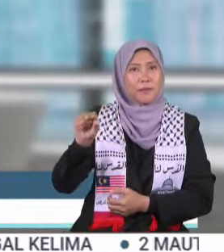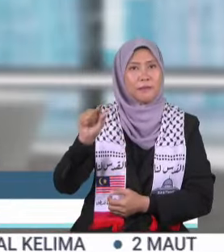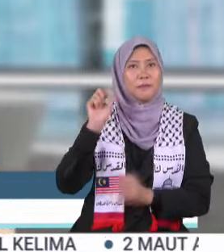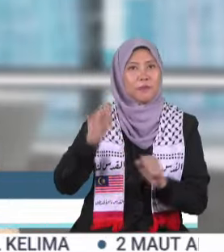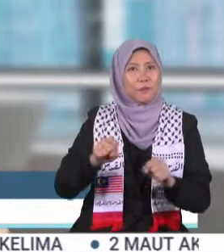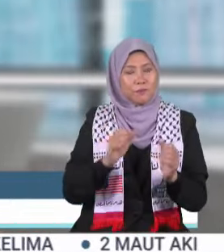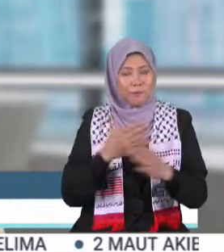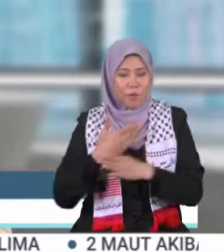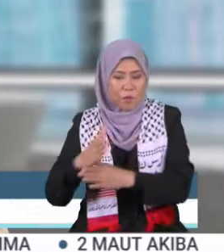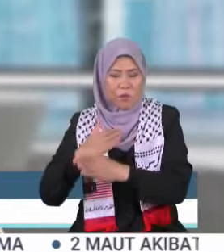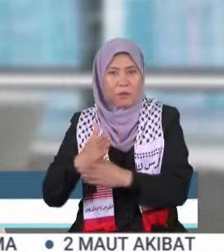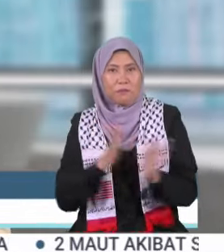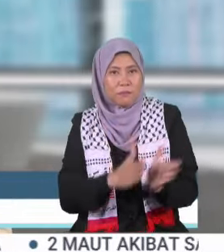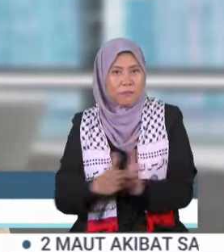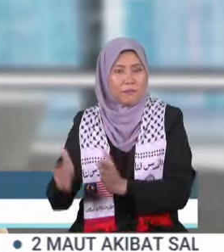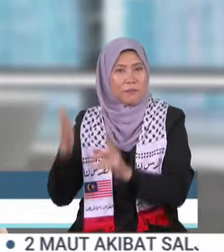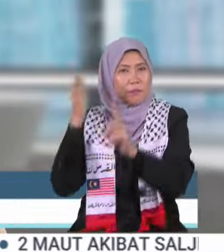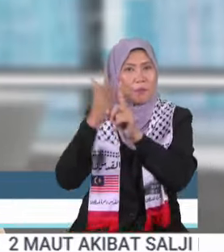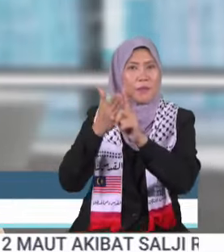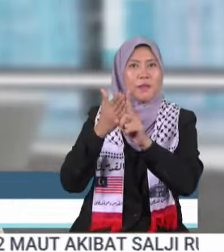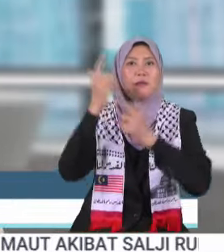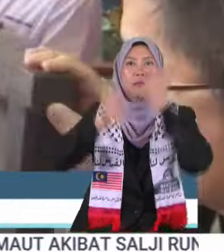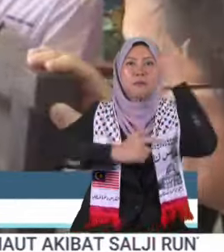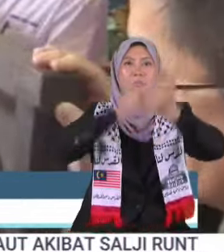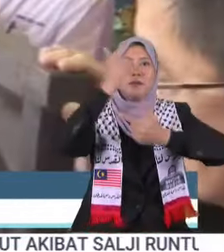ususnya dalam sektor